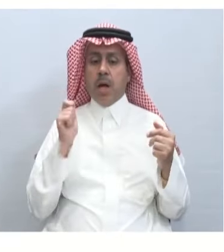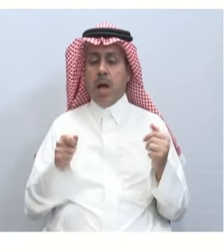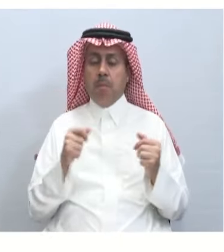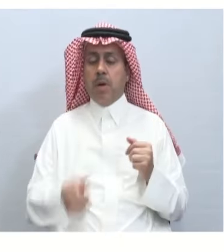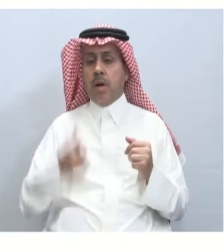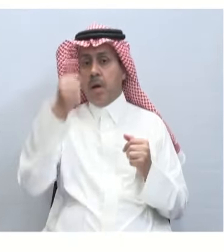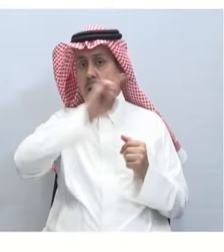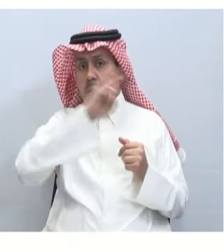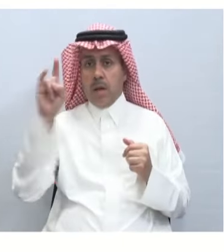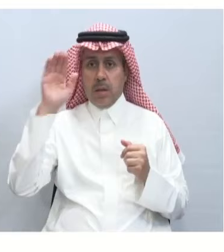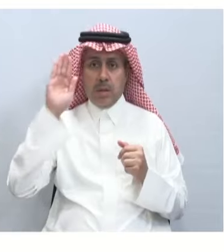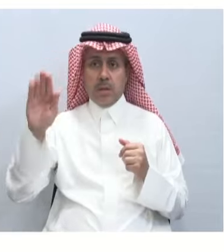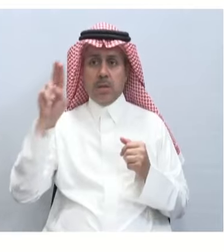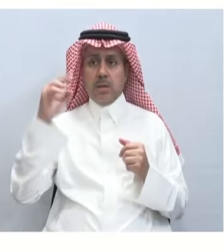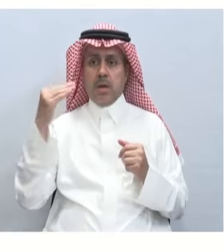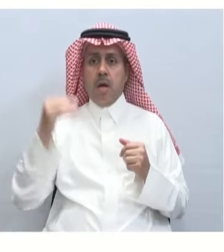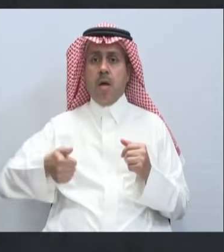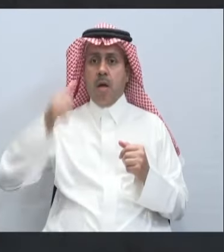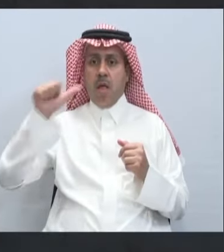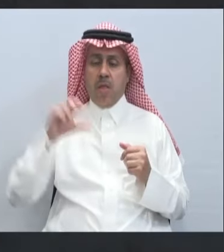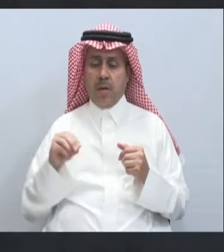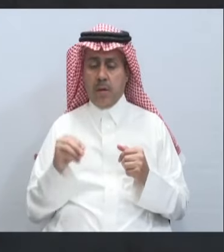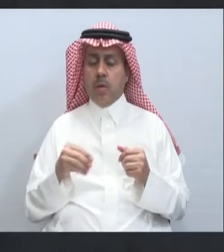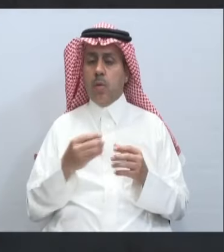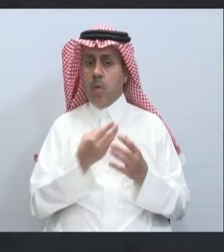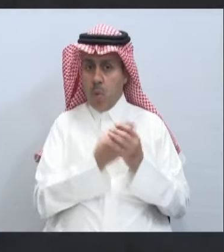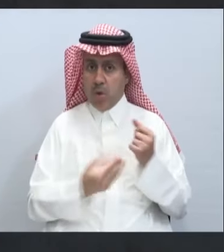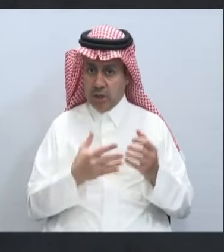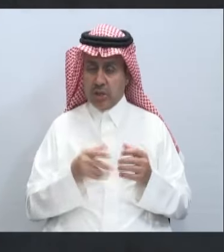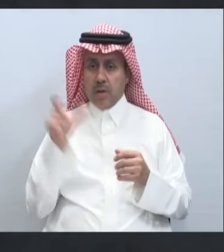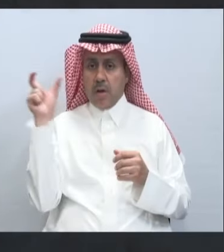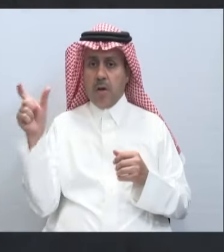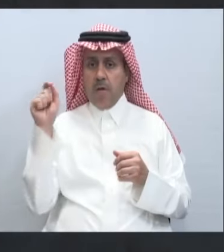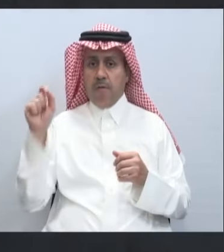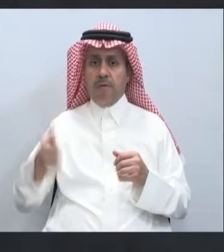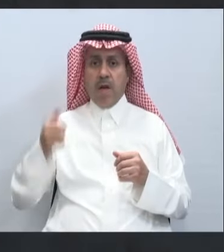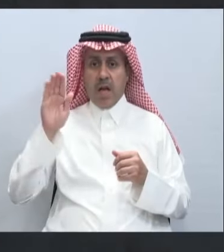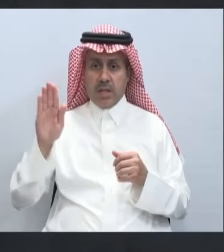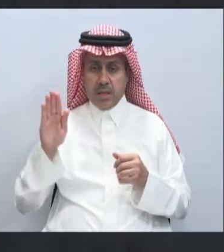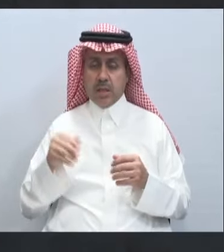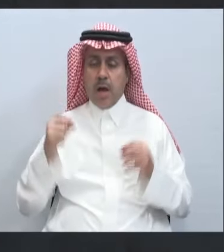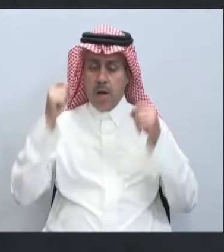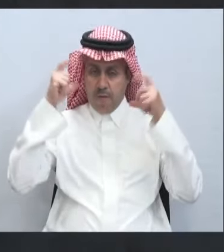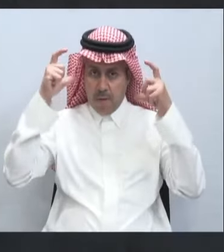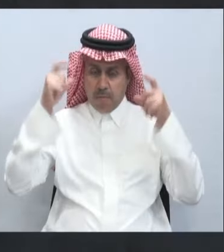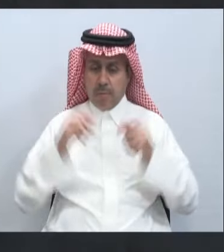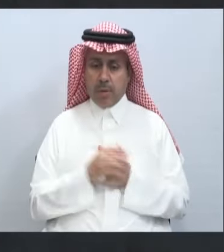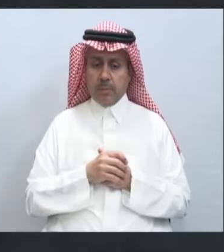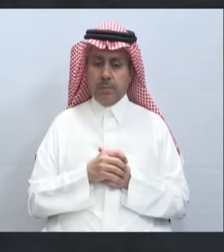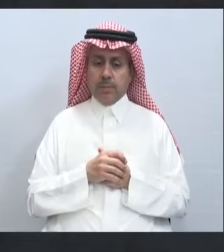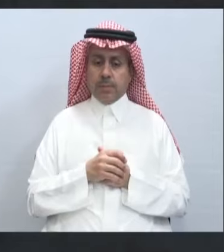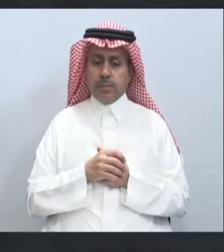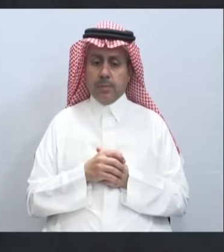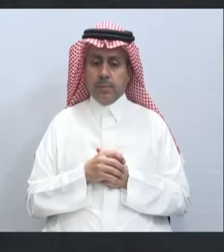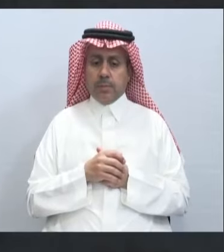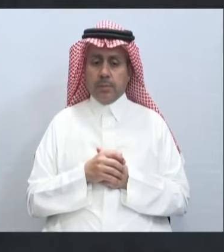فهما صحيحا نعم نريد ان نعرف هذه الاحكام ونفهم هذه